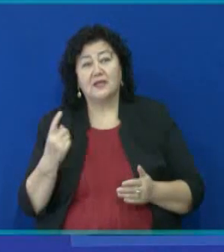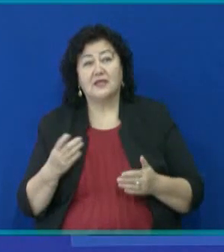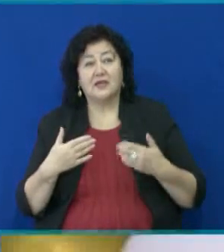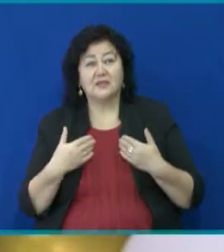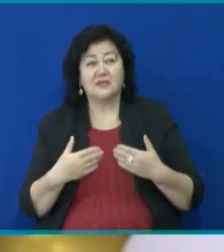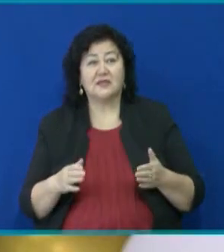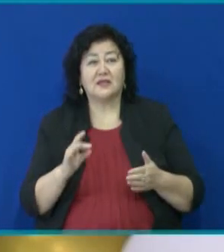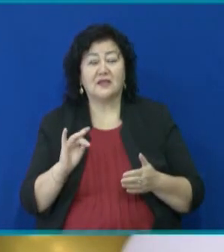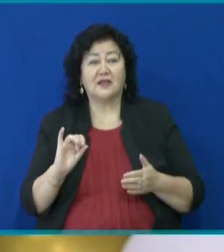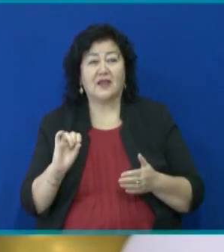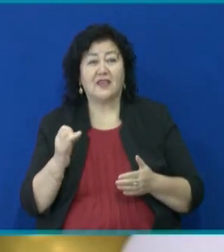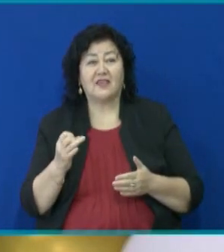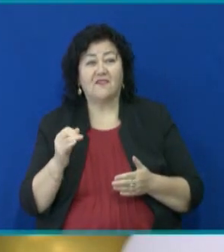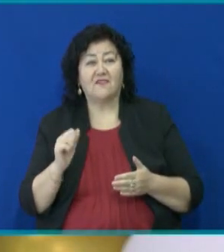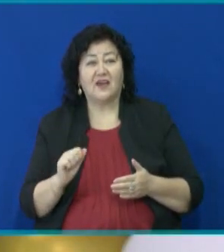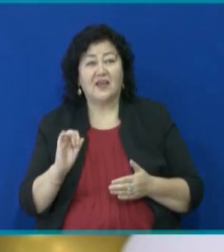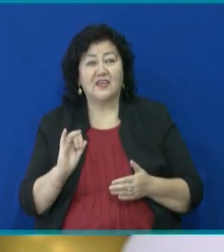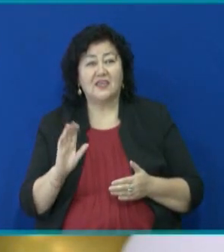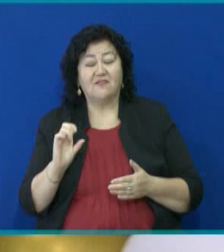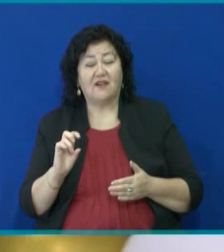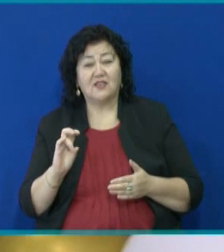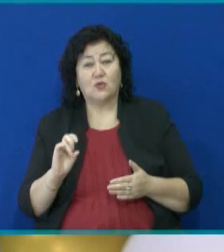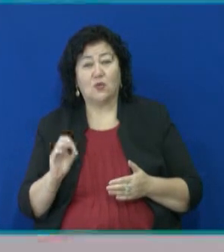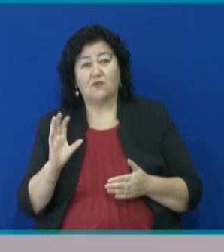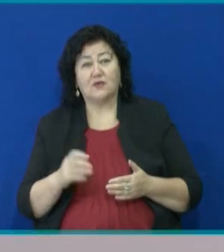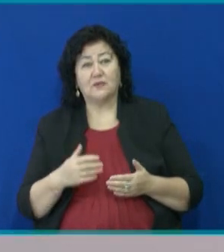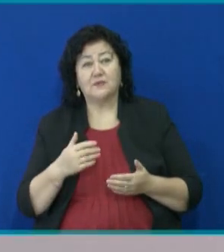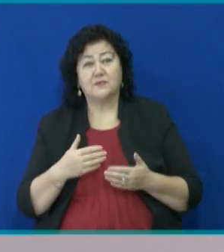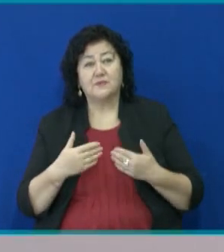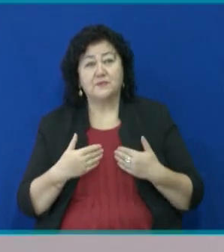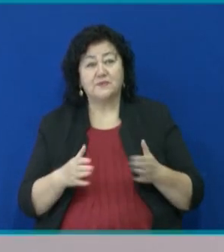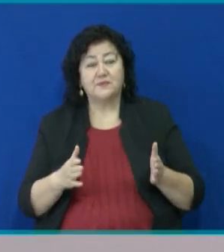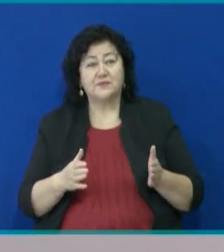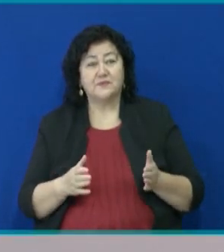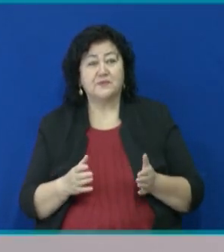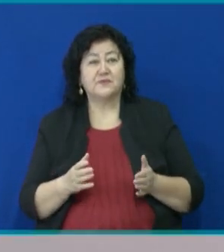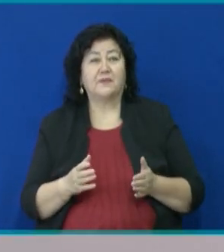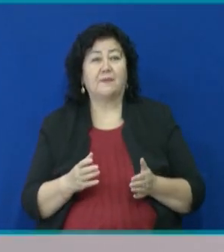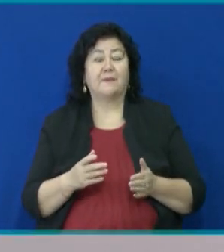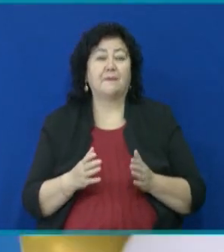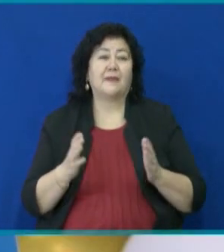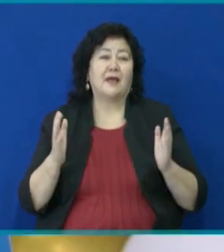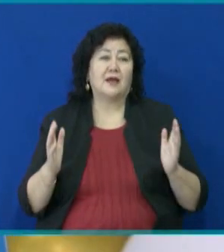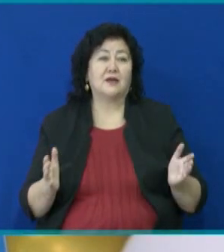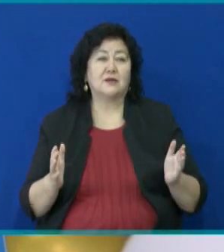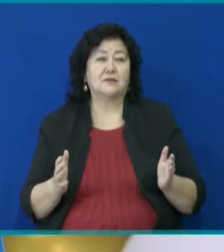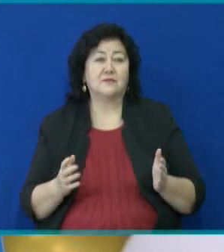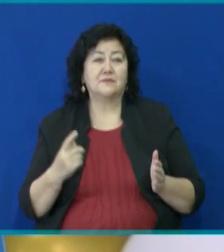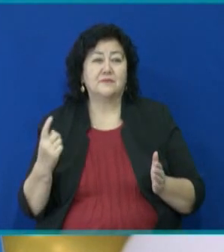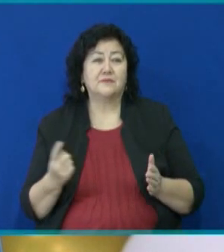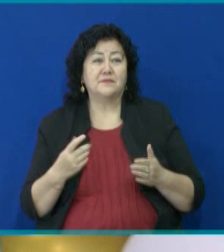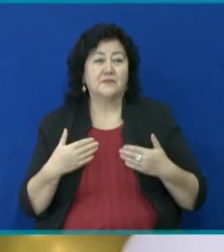выпускниц – Райфа Иванова. По ее словам, роль высшего учебного заведения в становлении высококвалифицированных кадров огромна.